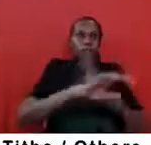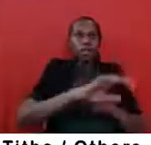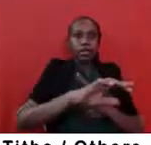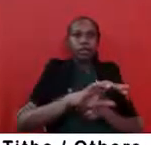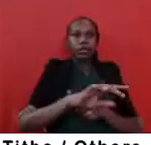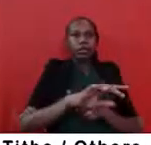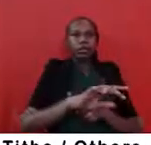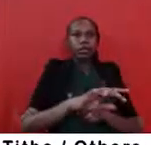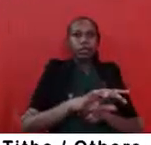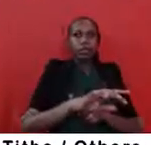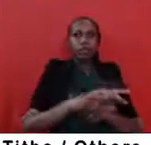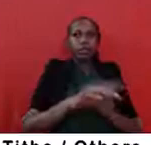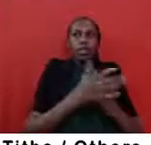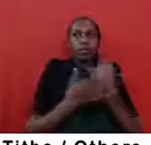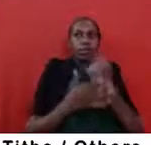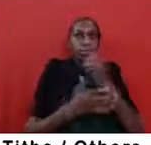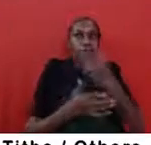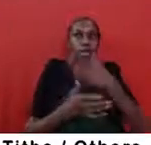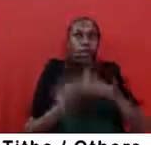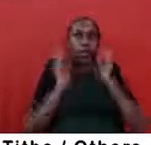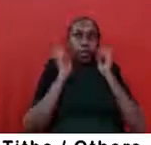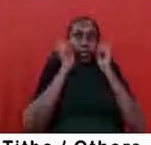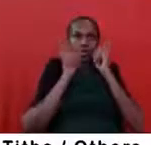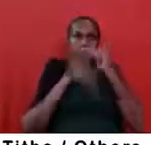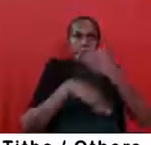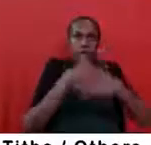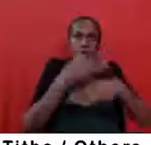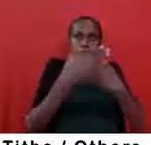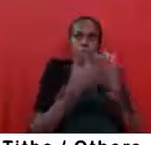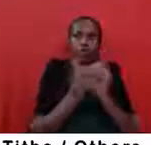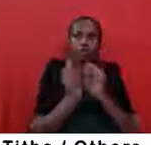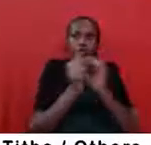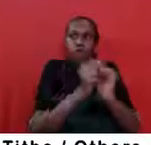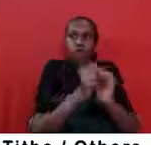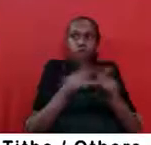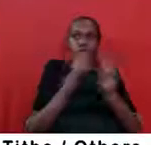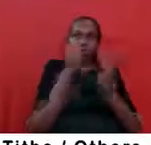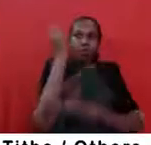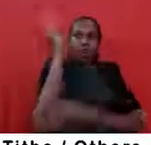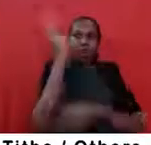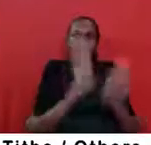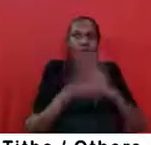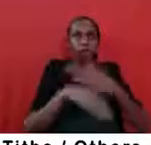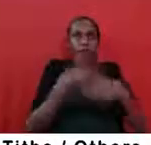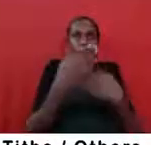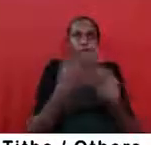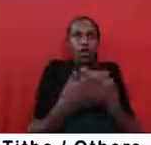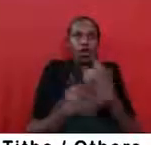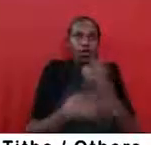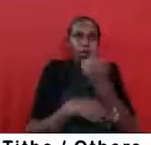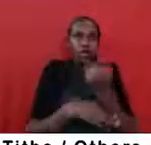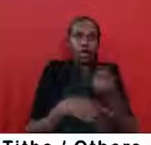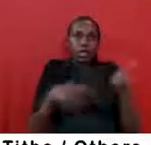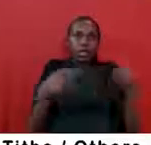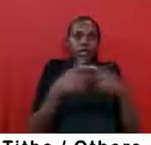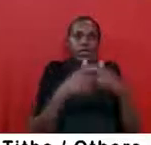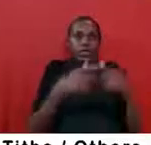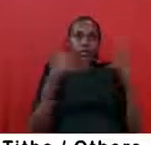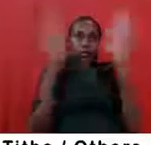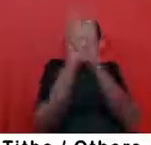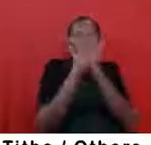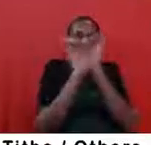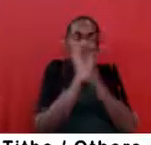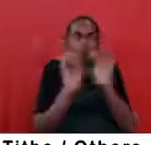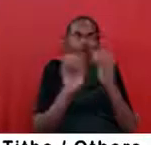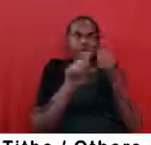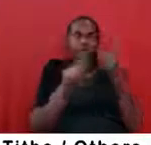pengi tuzikiri na kuungama dhambi zetu na uovu wetu wa kila namna, tusizifiche